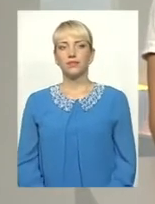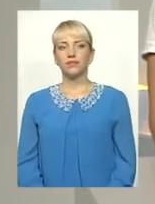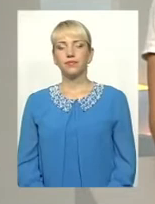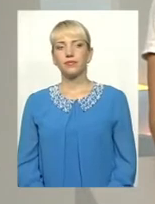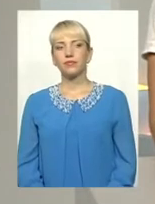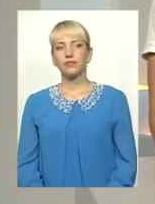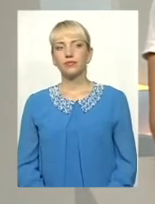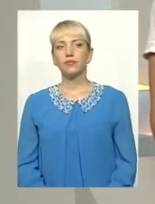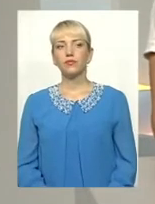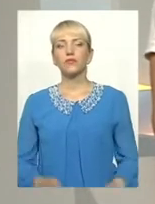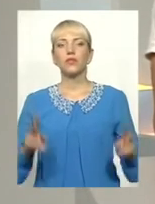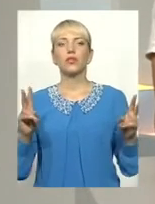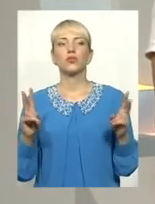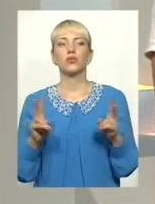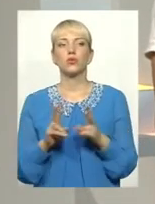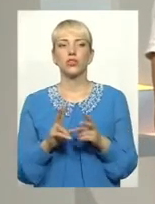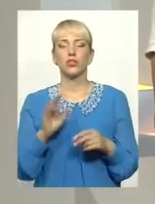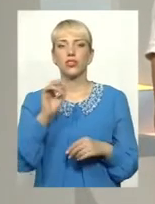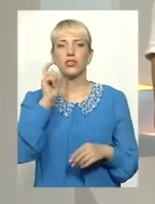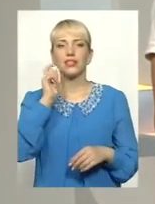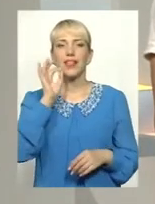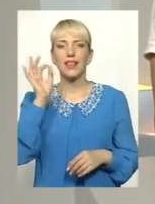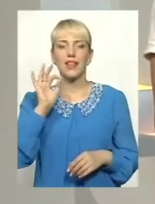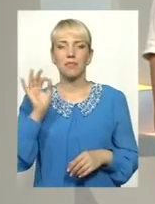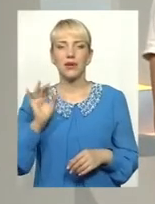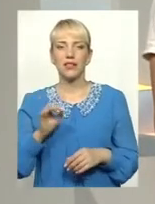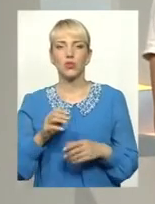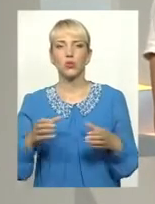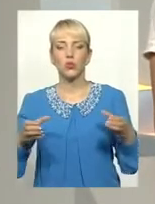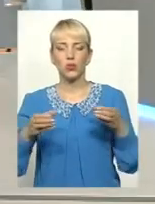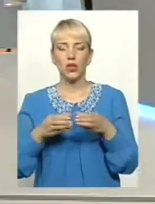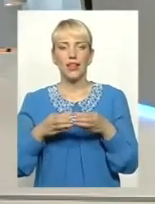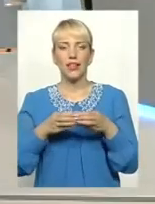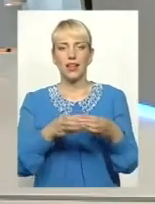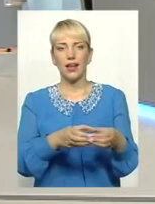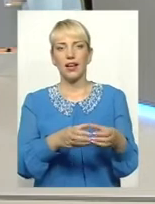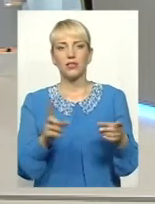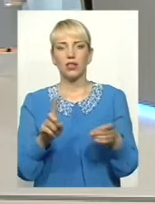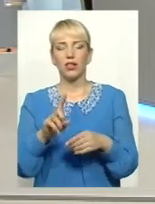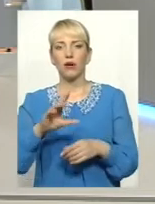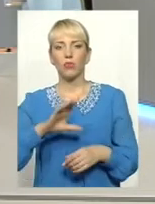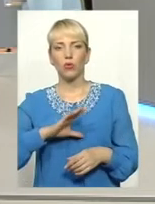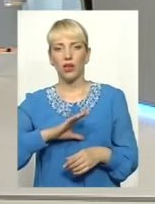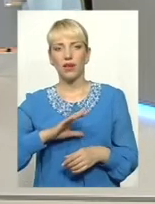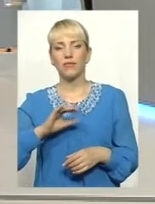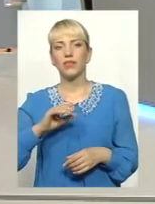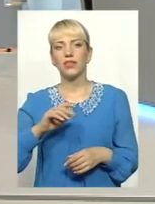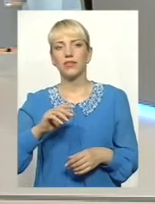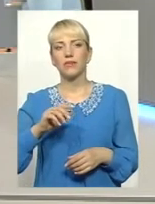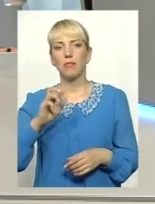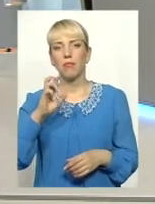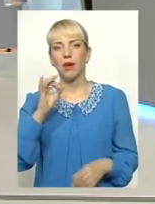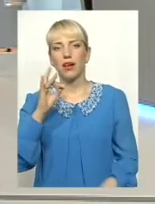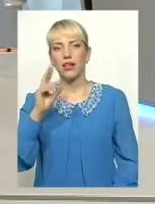зрозуміла, та зустріч з німецькою делегацією, яка була у березні цього року, вона все ж таки принесе якісь свої плоди? Ну,